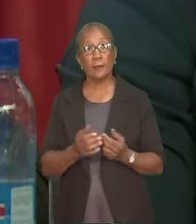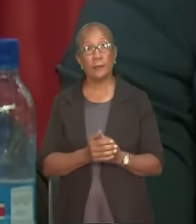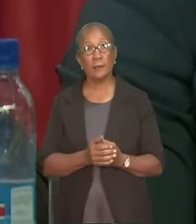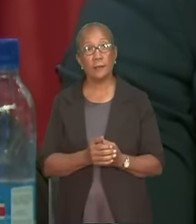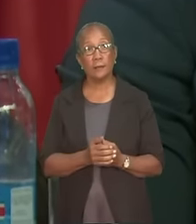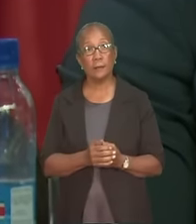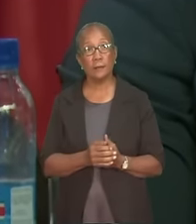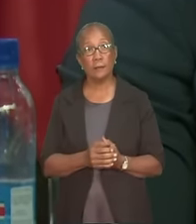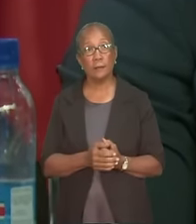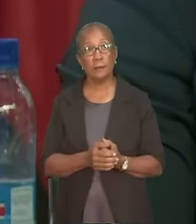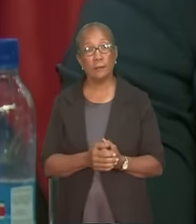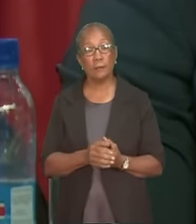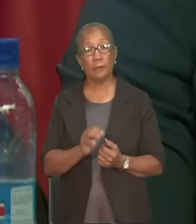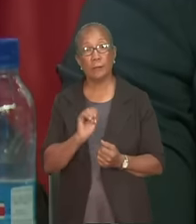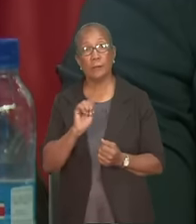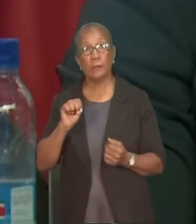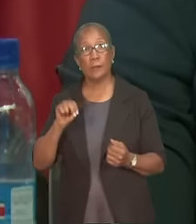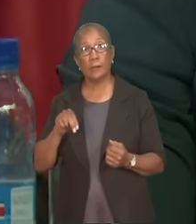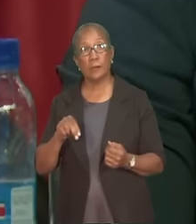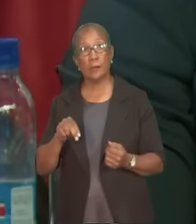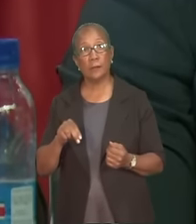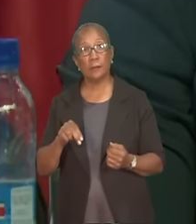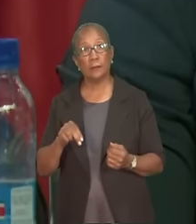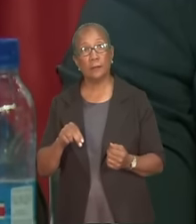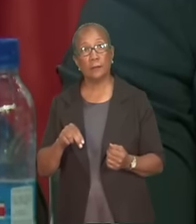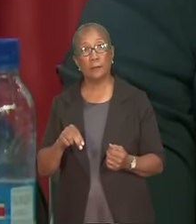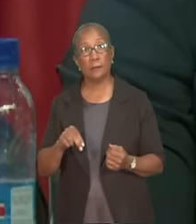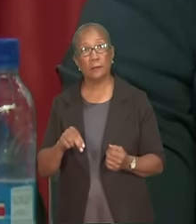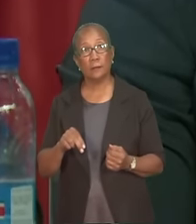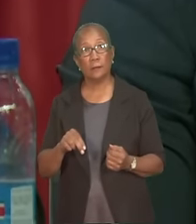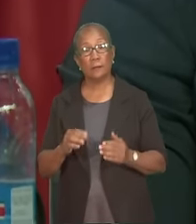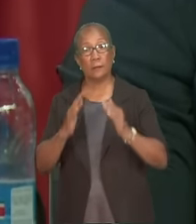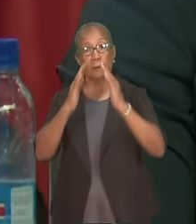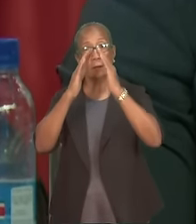ergens een inrichting voor detentie,